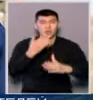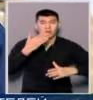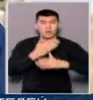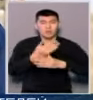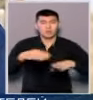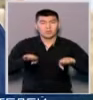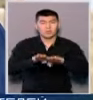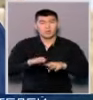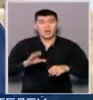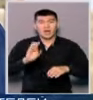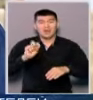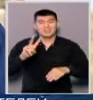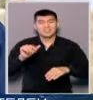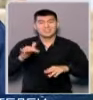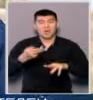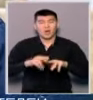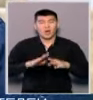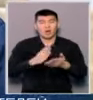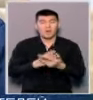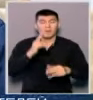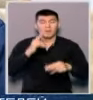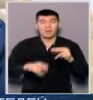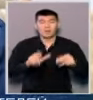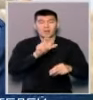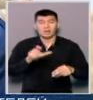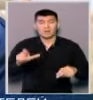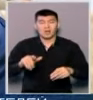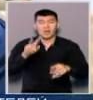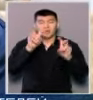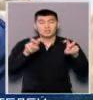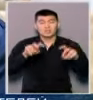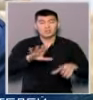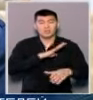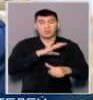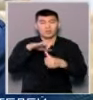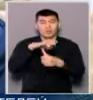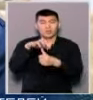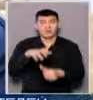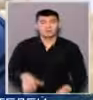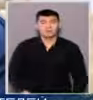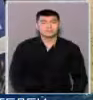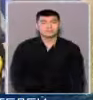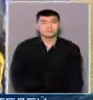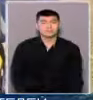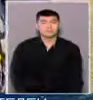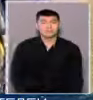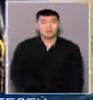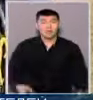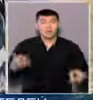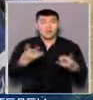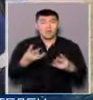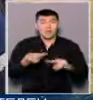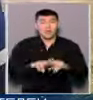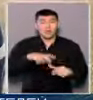этом году в селе Ахкастау и в селе Талгайрам пропали люди, и мы их искали на этих вертолетах. Самое необходимое